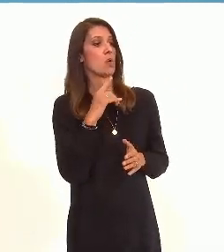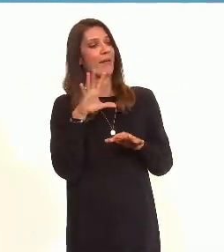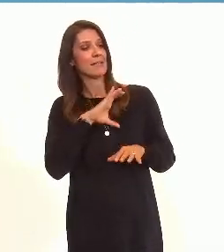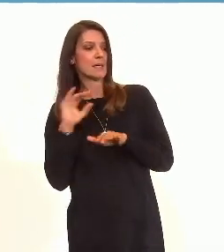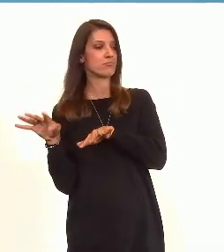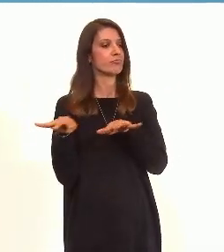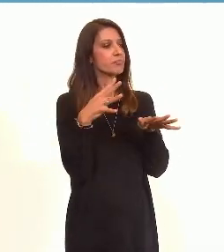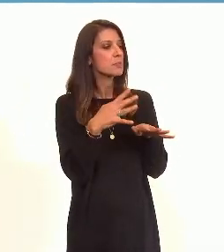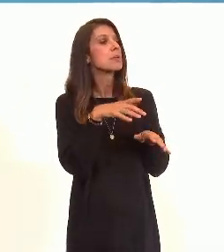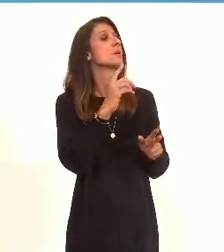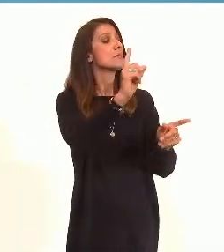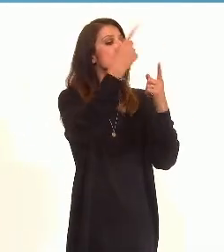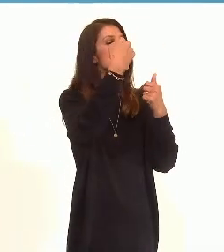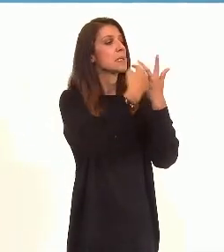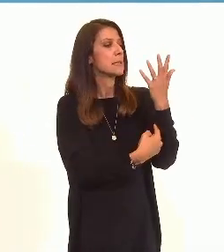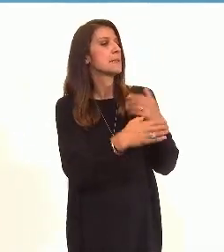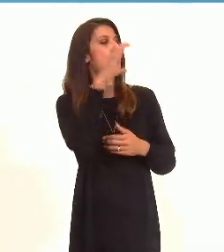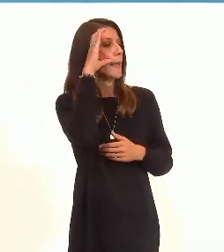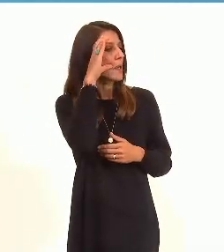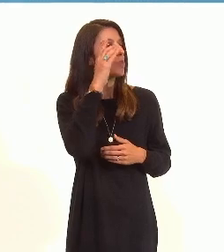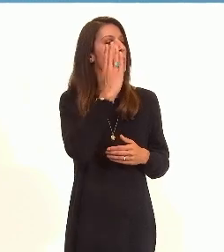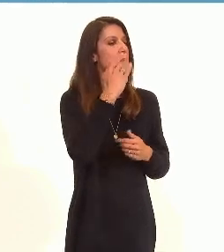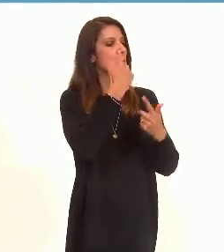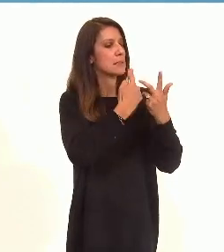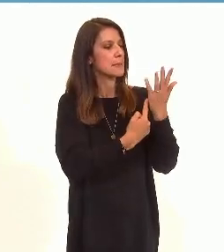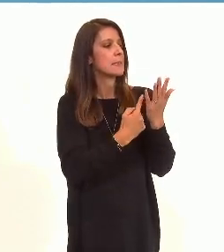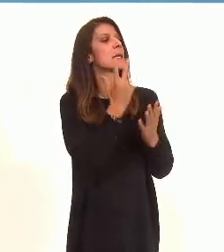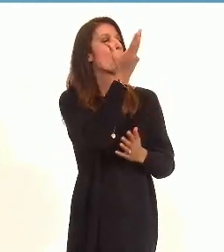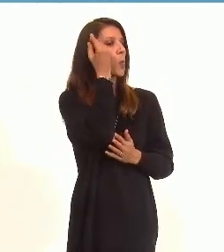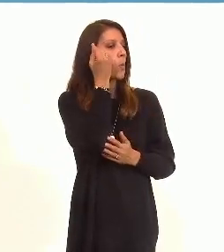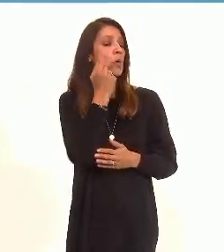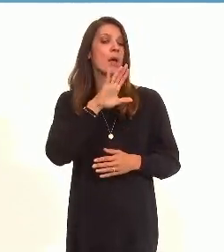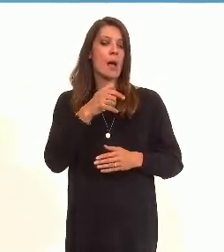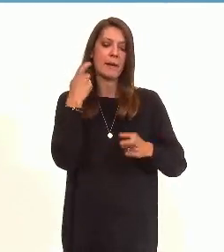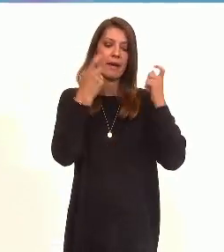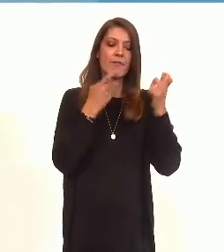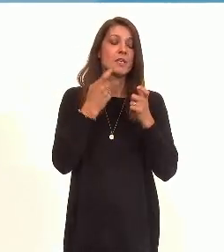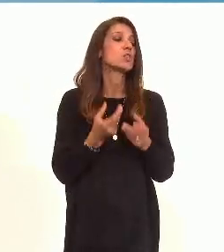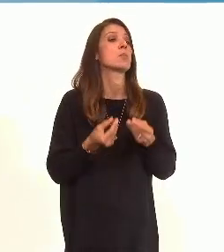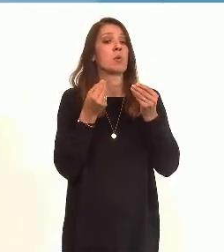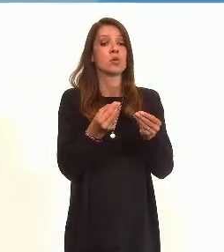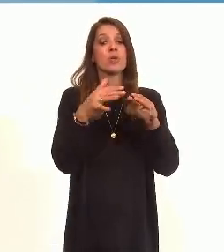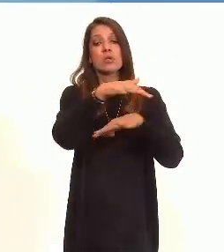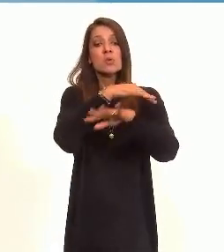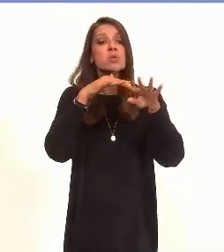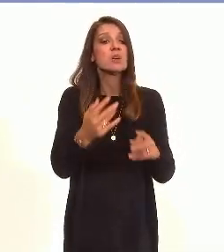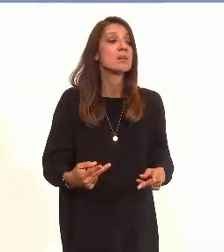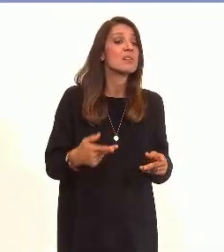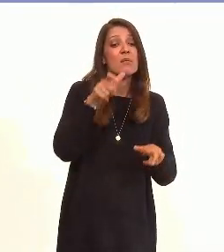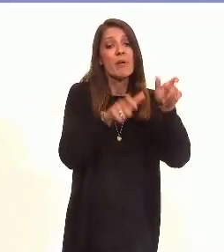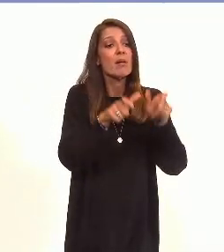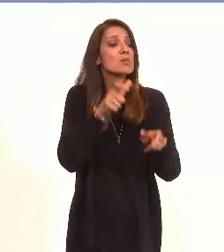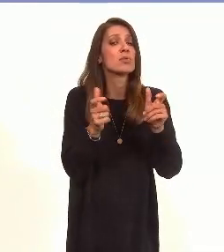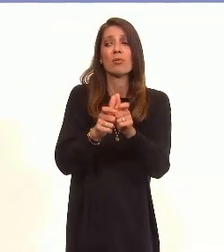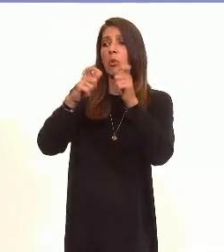ça permet de mieux comprendre les besoins, de mieux partager les engagements, mais aussi d'engager des transformations au quotidien, des professionnels, des